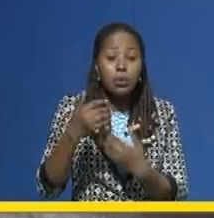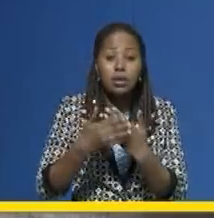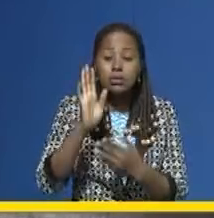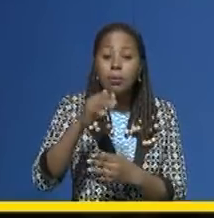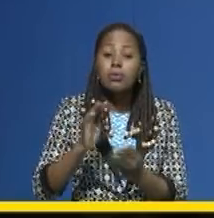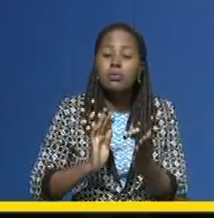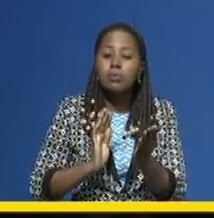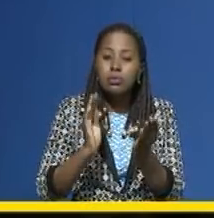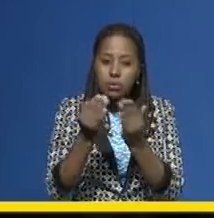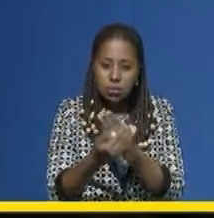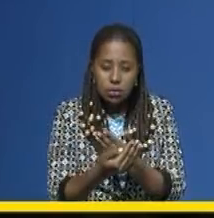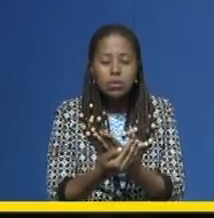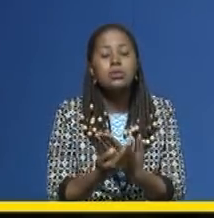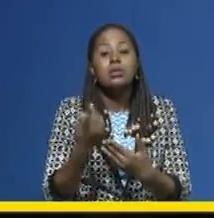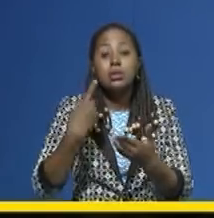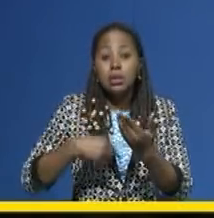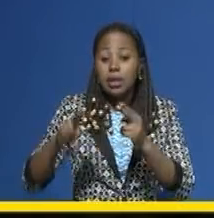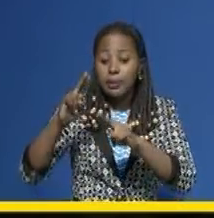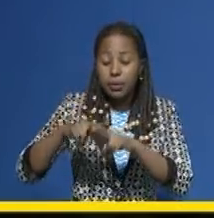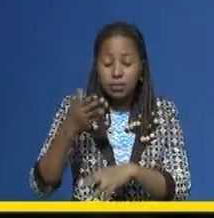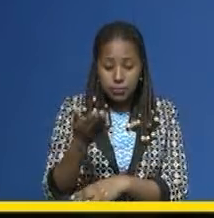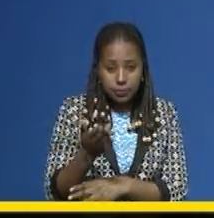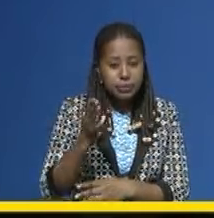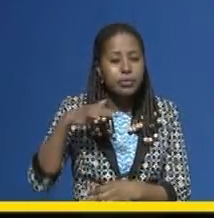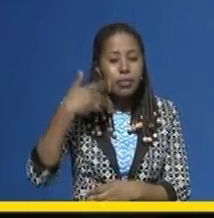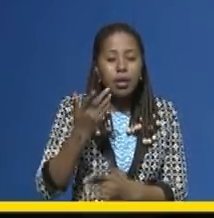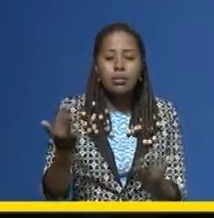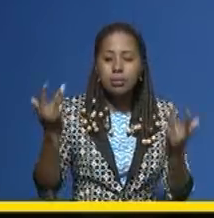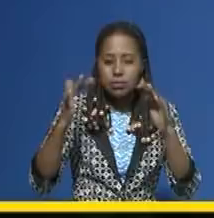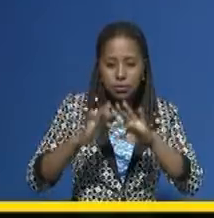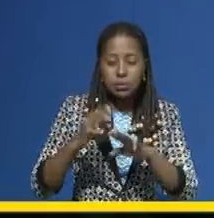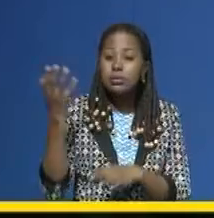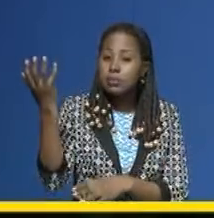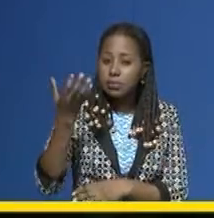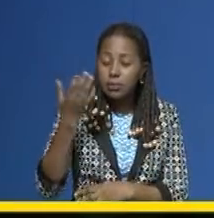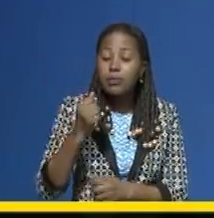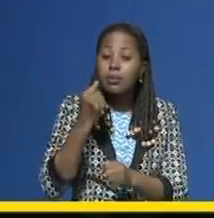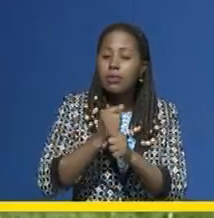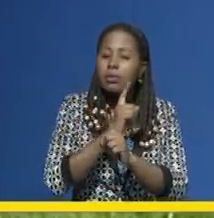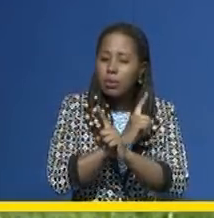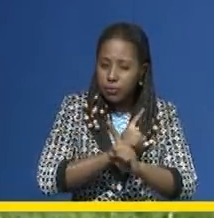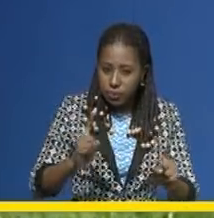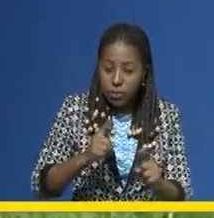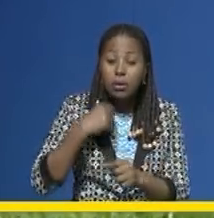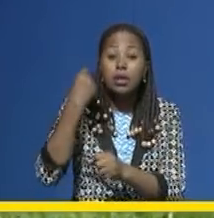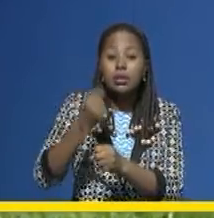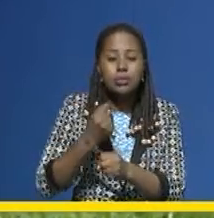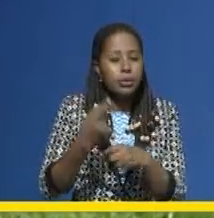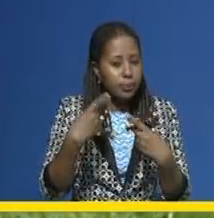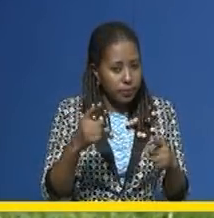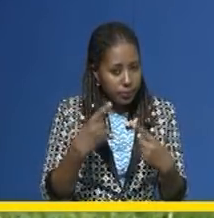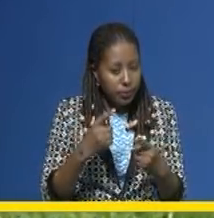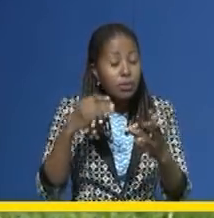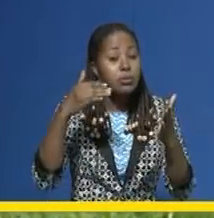wapo vizuizini kwenye makazi haya baada ya mikusanyiko ya umma kupigwa marufuku na shughuli